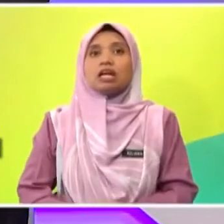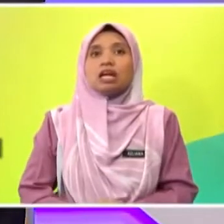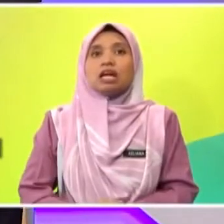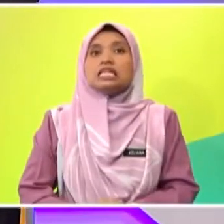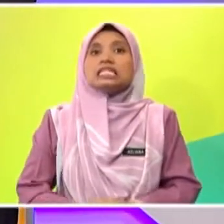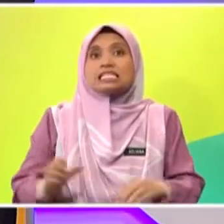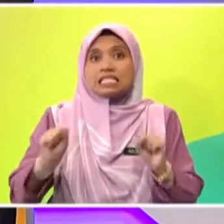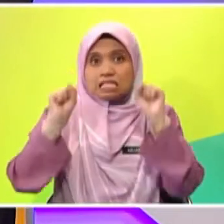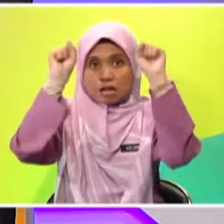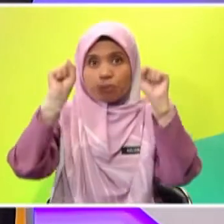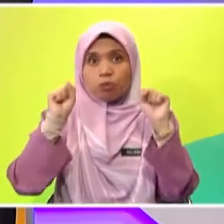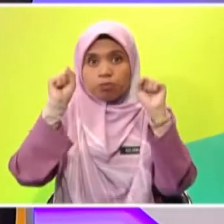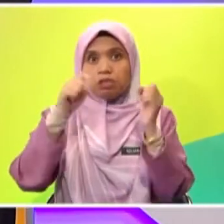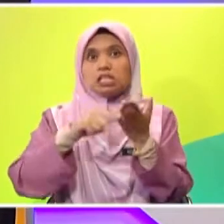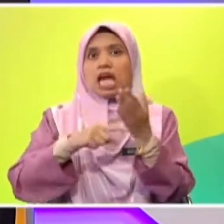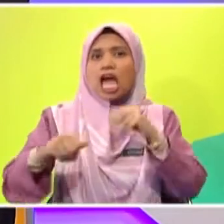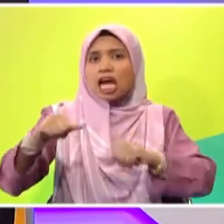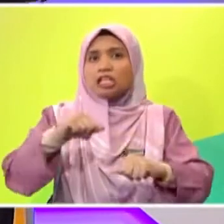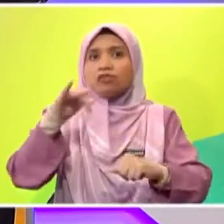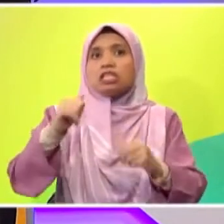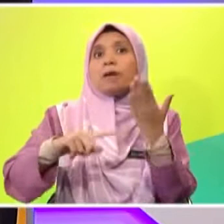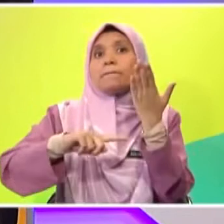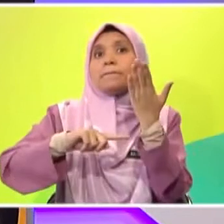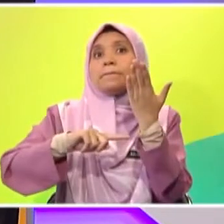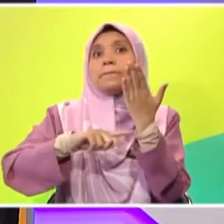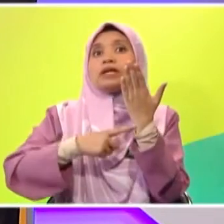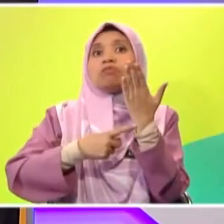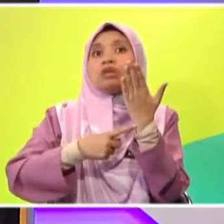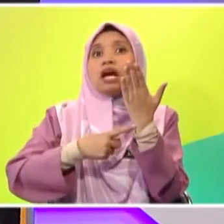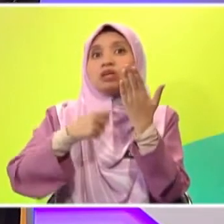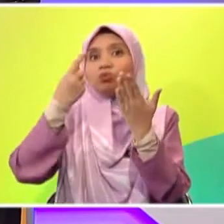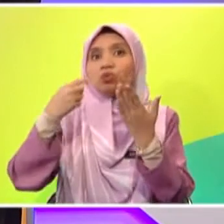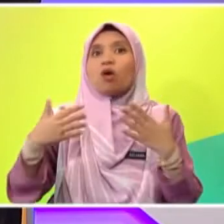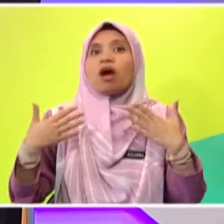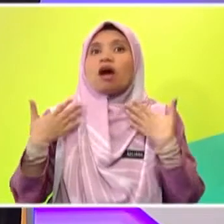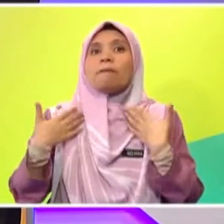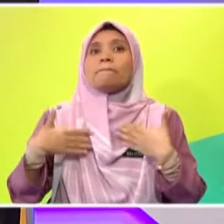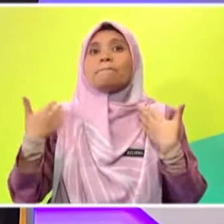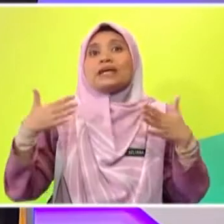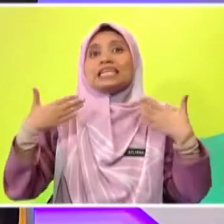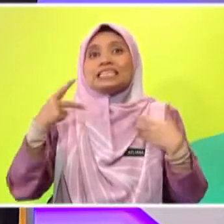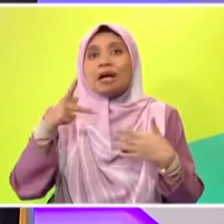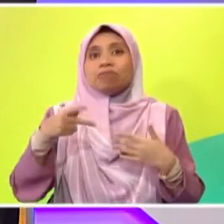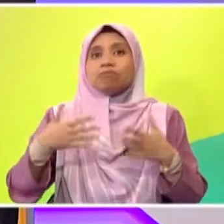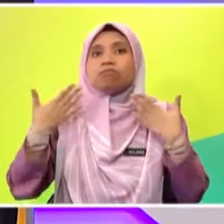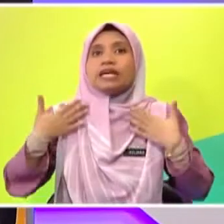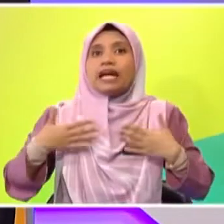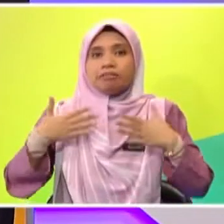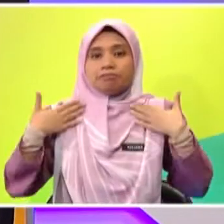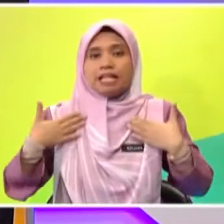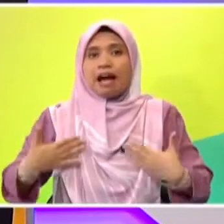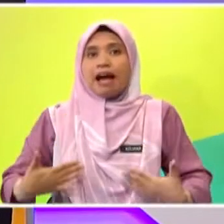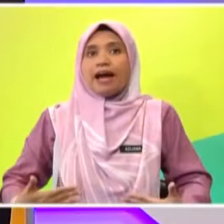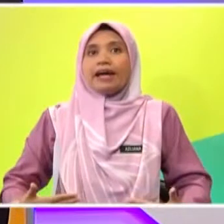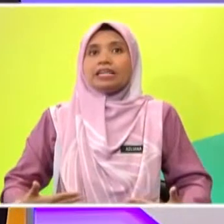sedang Robby ini adalah satu akhir itu permulaan detail untuk memanaskan badan kita untuk memberi arena ngadirenggo